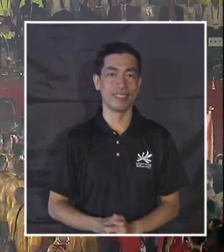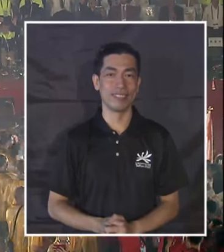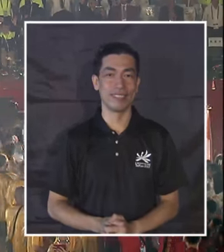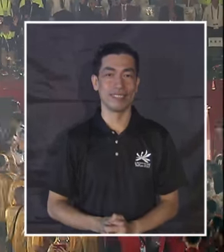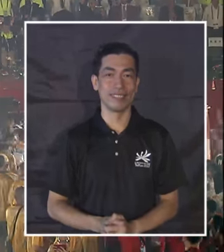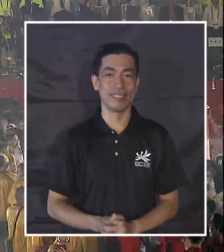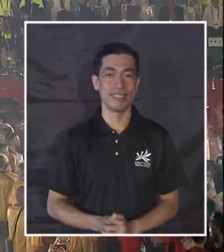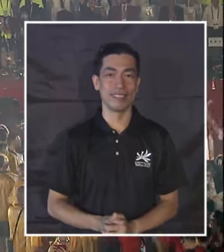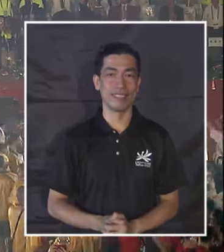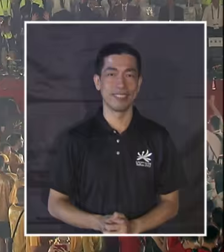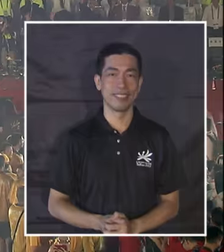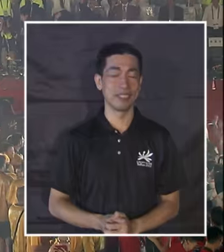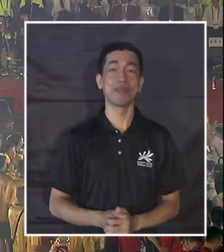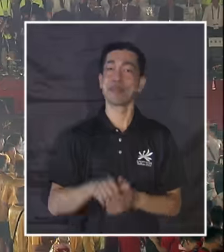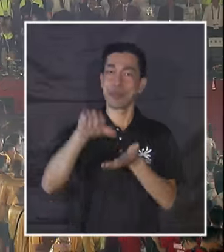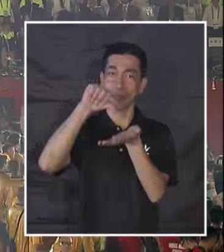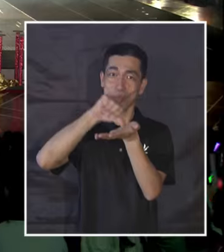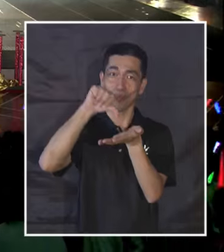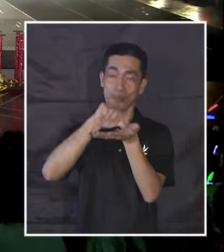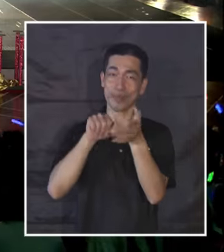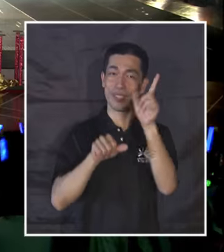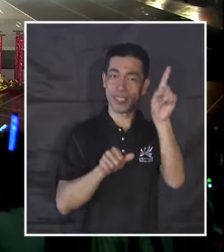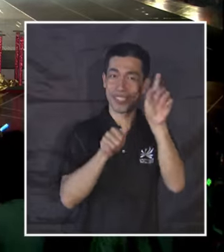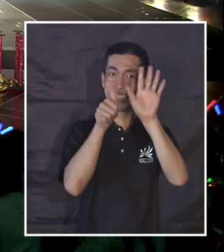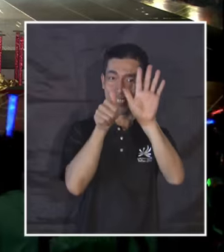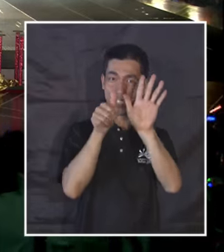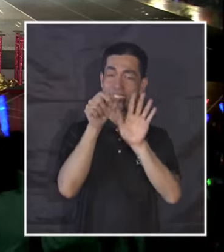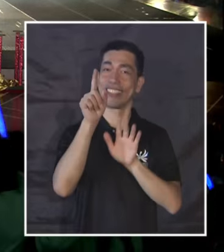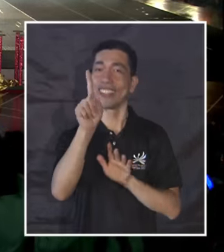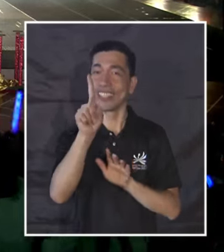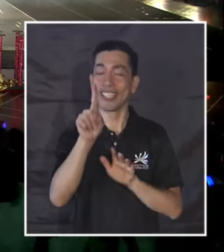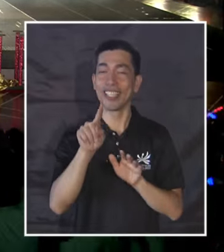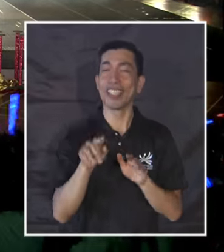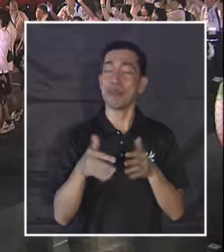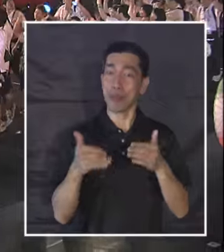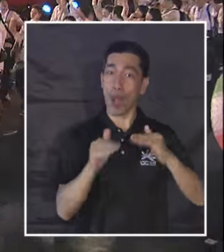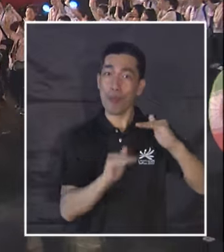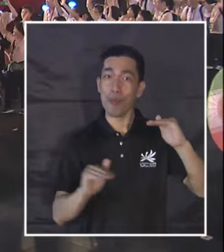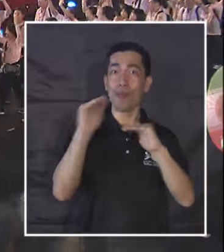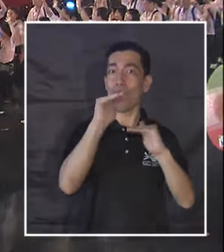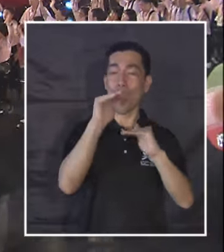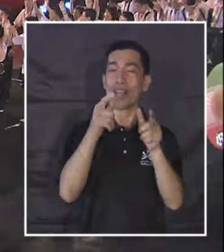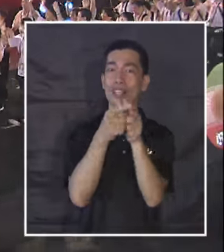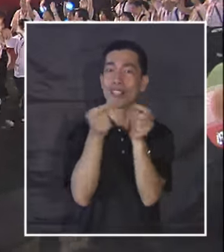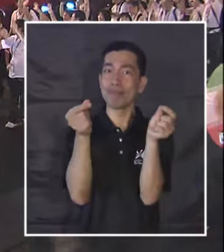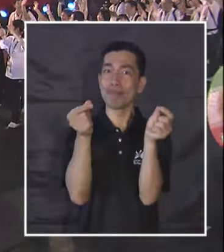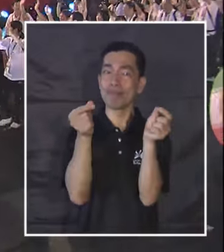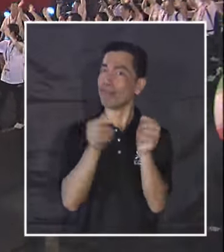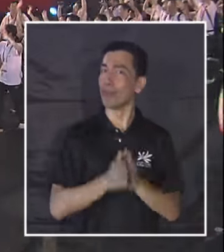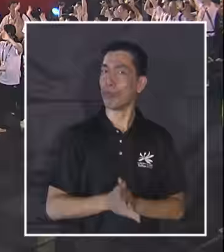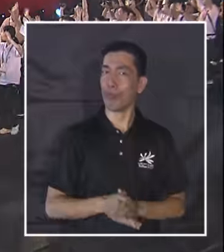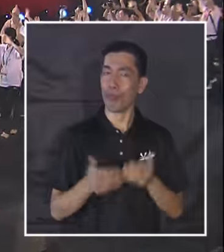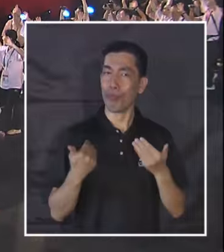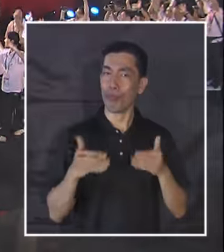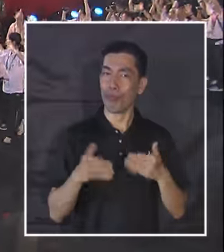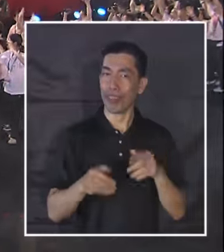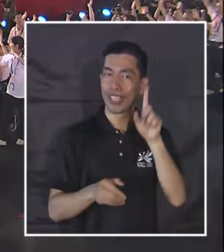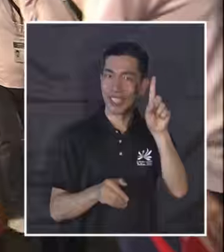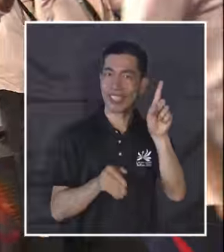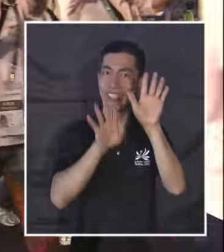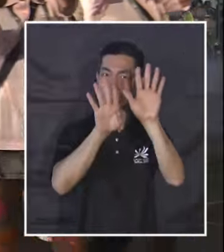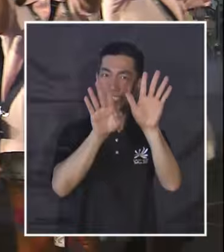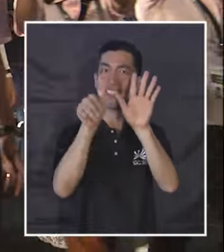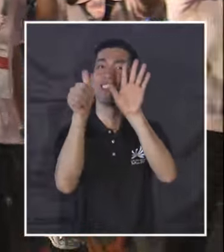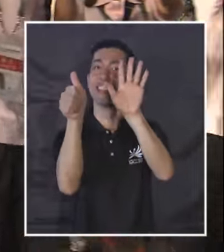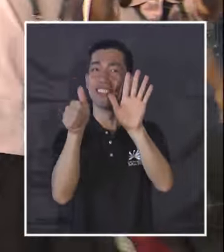刚刚161位已经非常长了，现在日本声势浩大，带了196位的